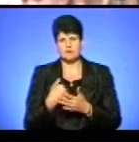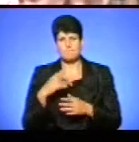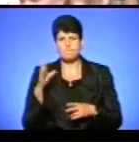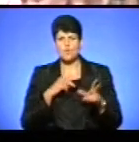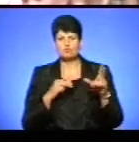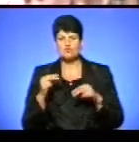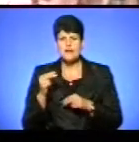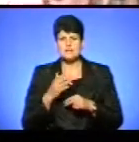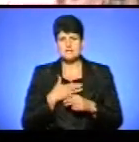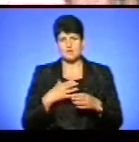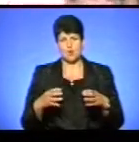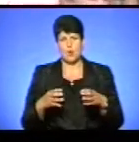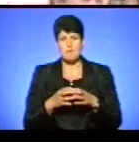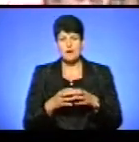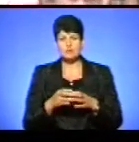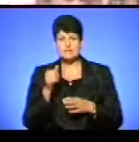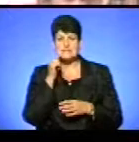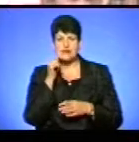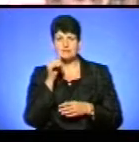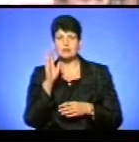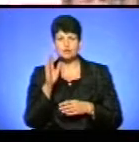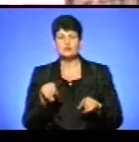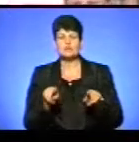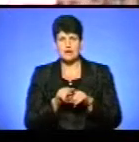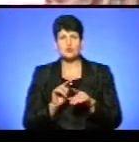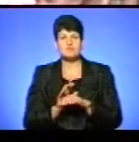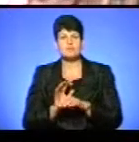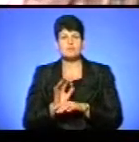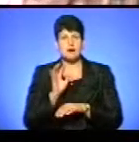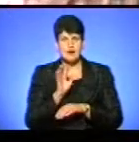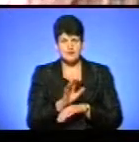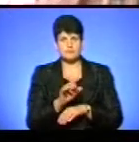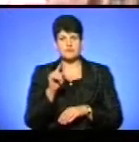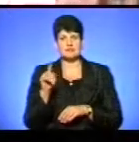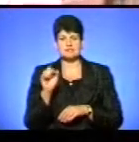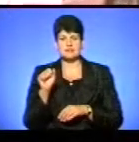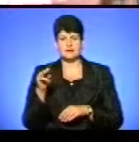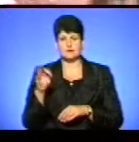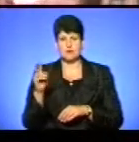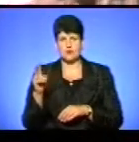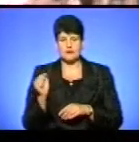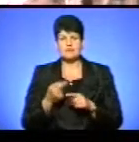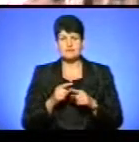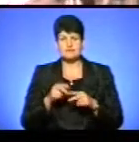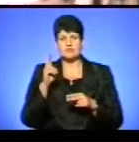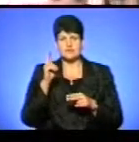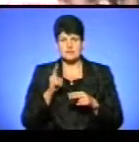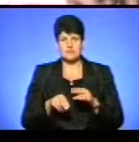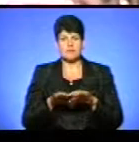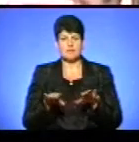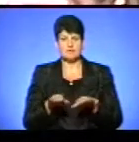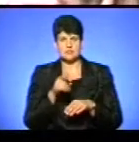нашою командою, розумієте? Завтра буде також відправка в СМТ «Затока», це вже завершальний плавательний